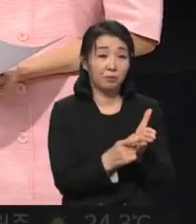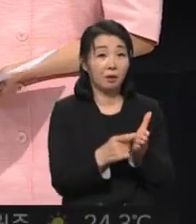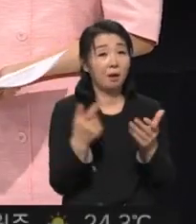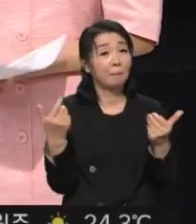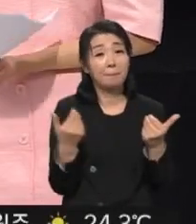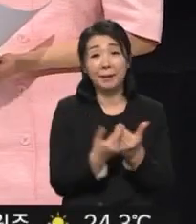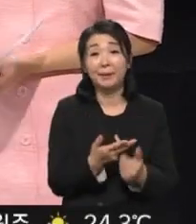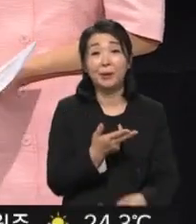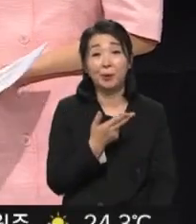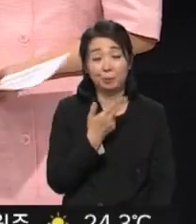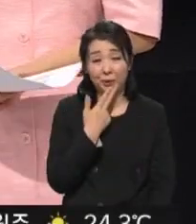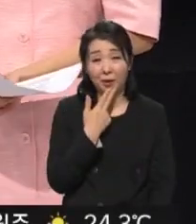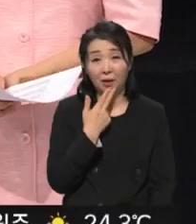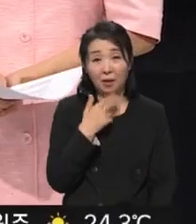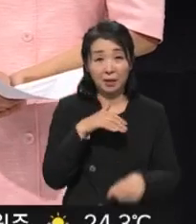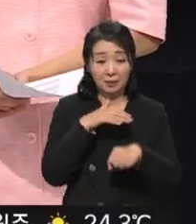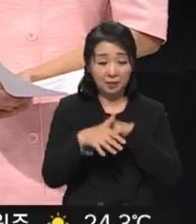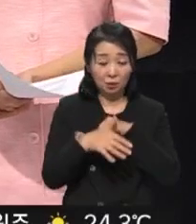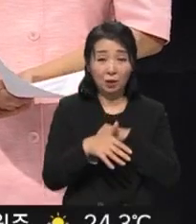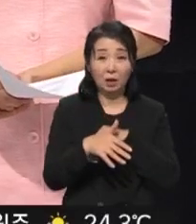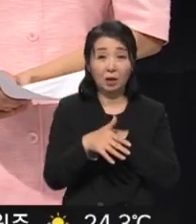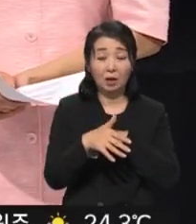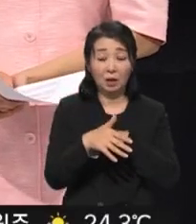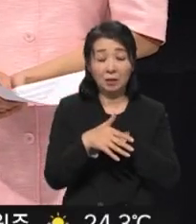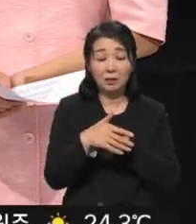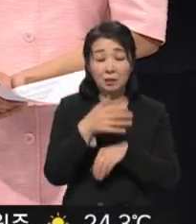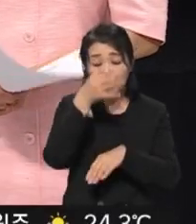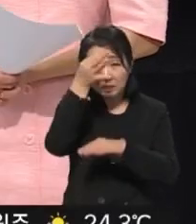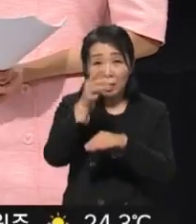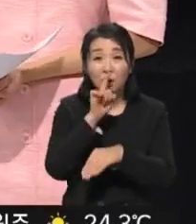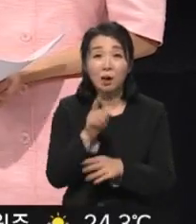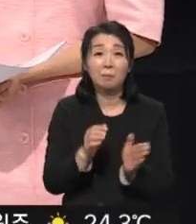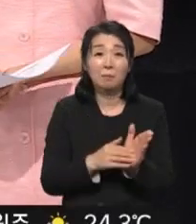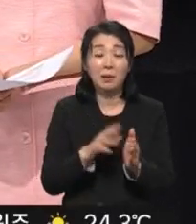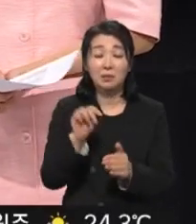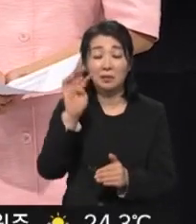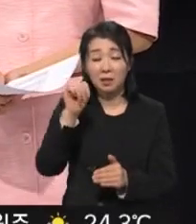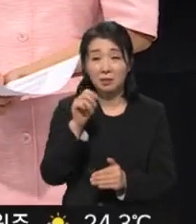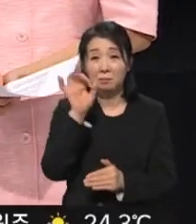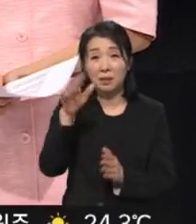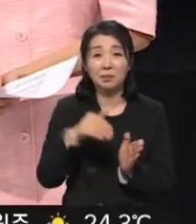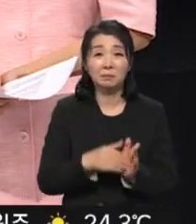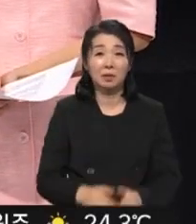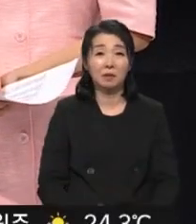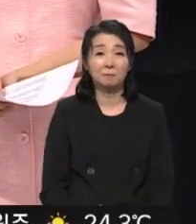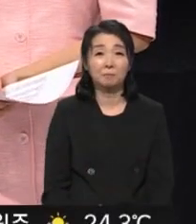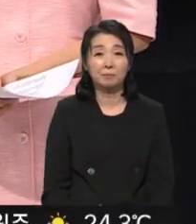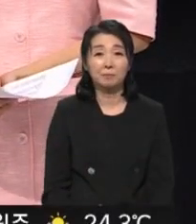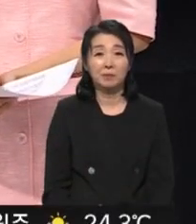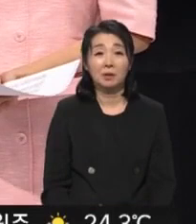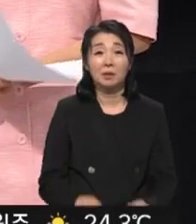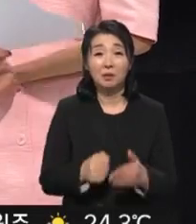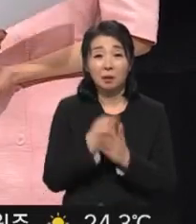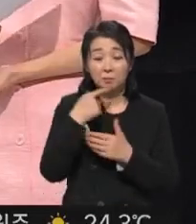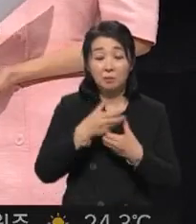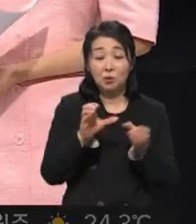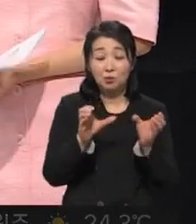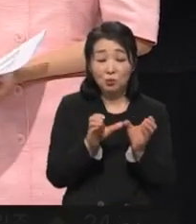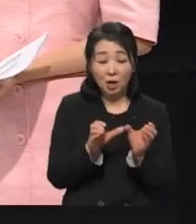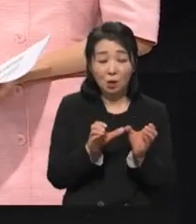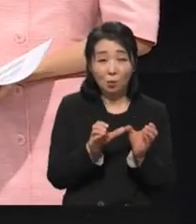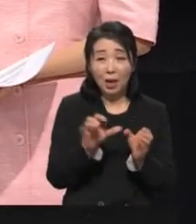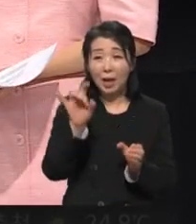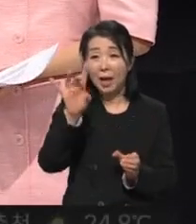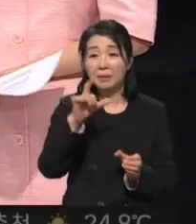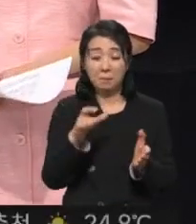대해 반대하지 않았다. 사과도 하고 SNS에도 거듭 얘기했다고 강조했습니다. 이에 더해 민주당의 원포인트